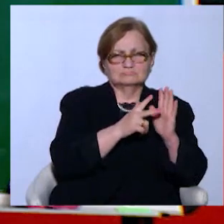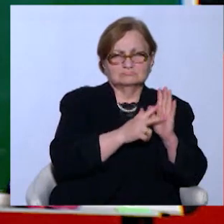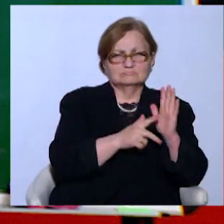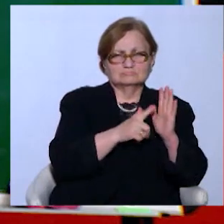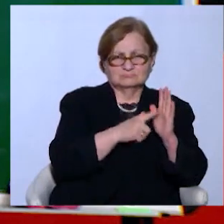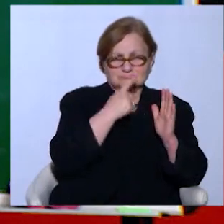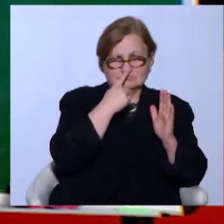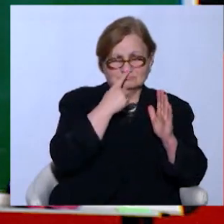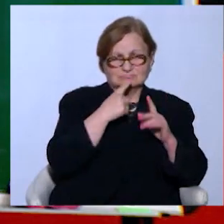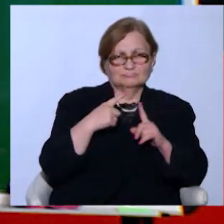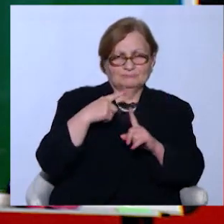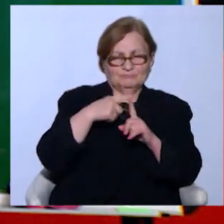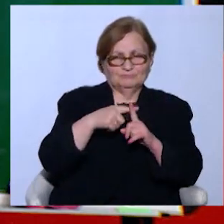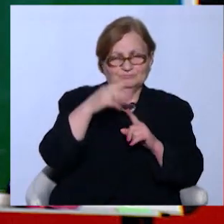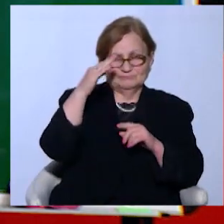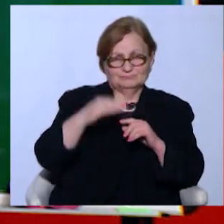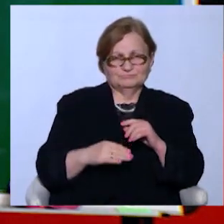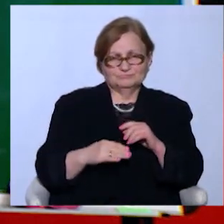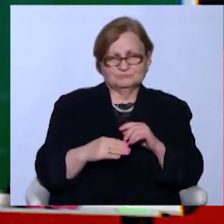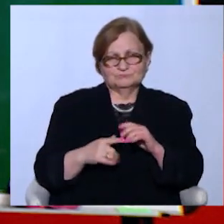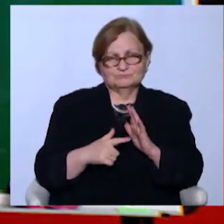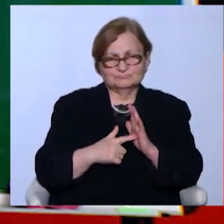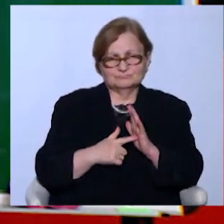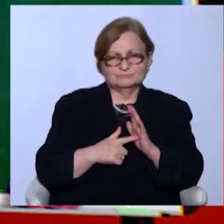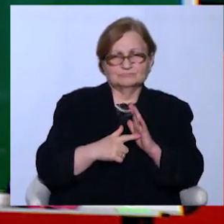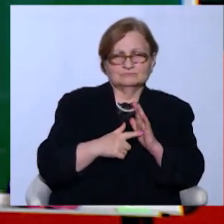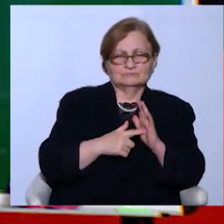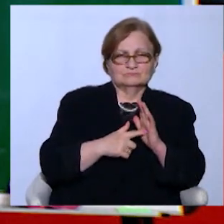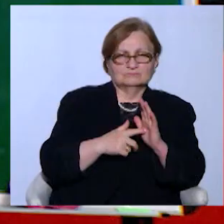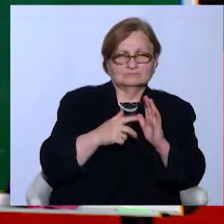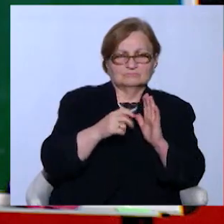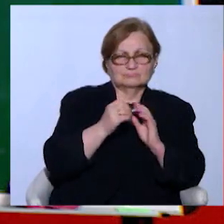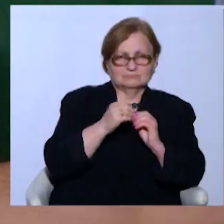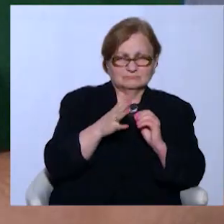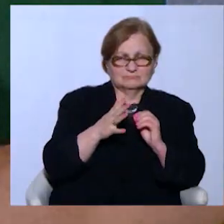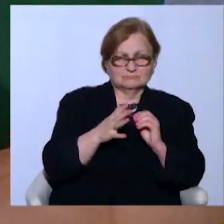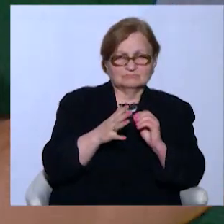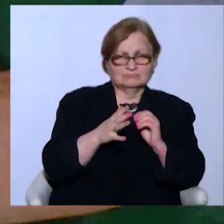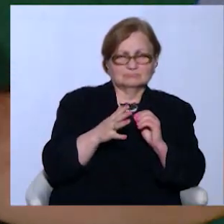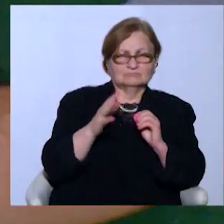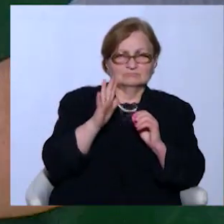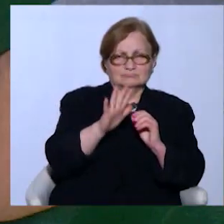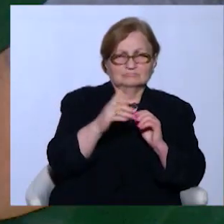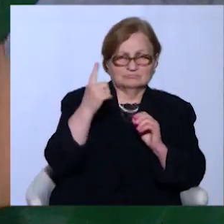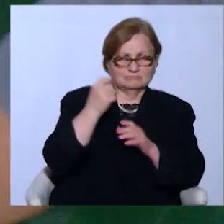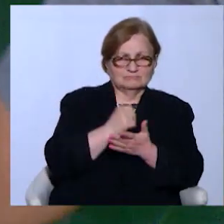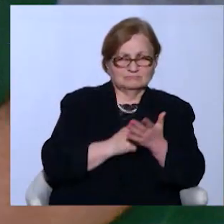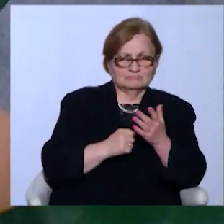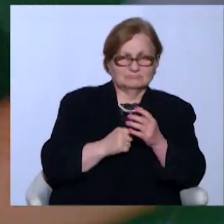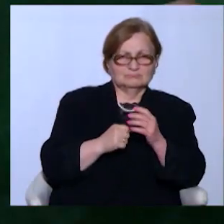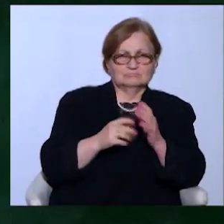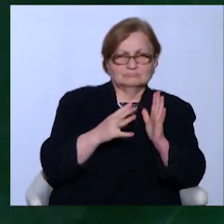ასე და ვუმატებთ 7. 7-ს მივუმატოთ 8, 15. 5 წერტ 1-ს ვინახავთ